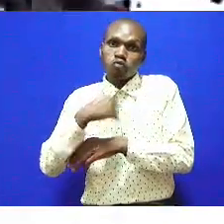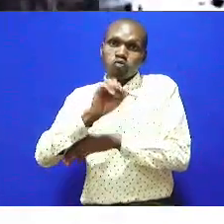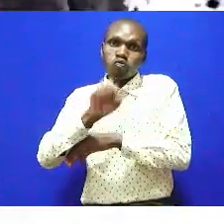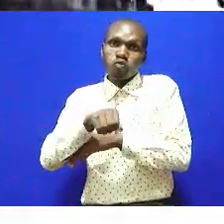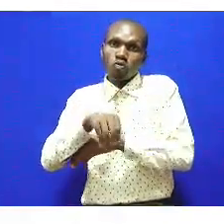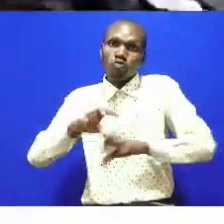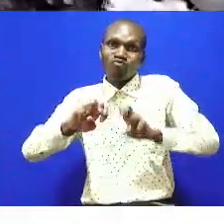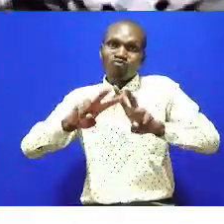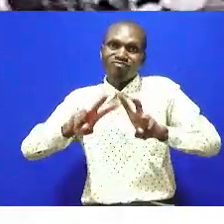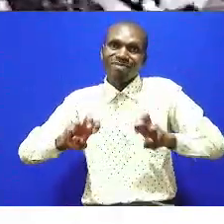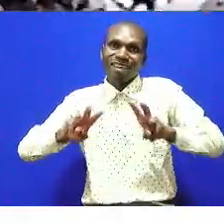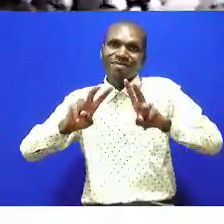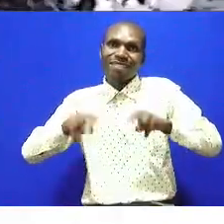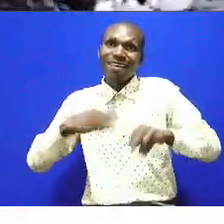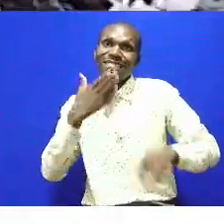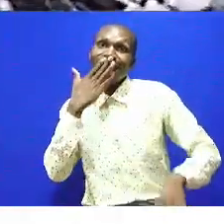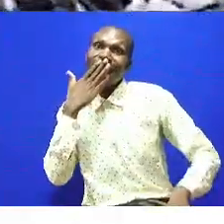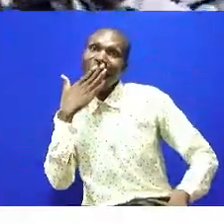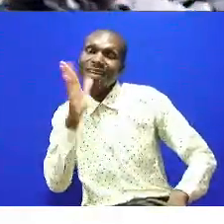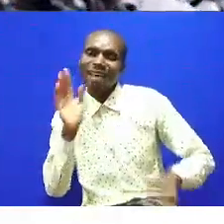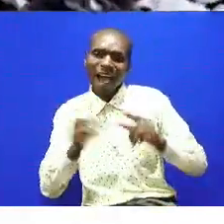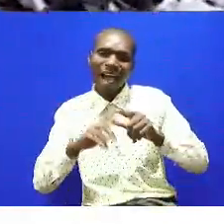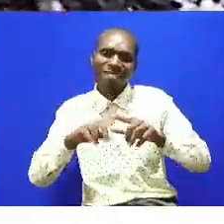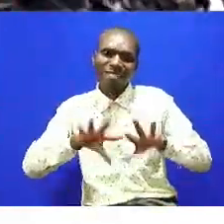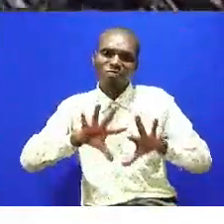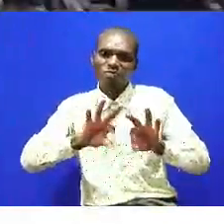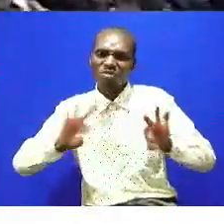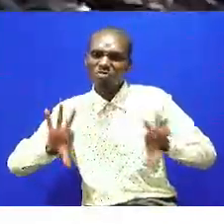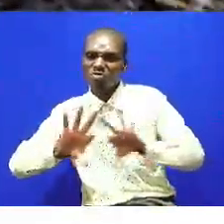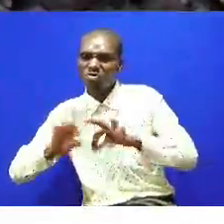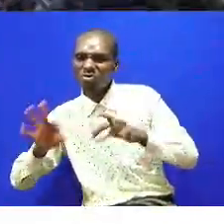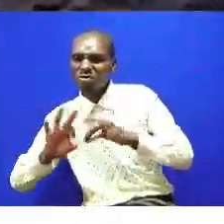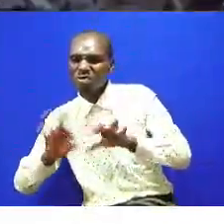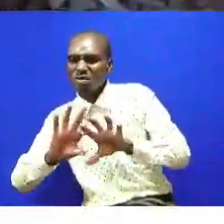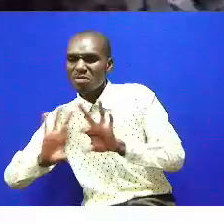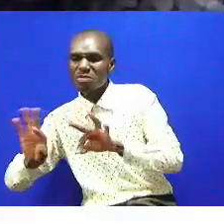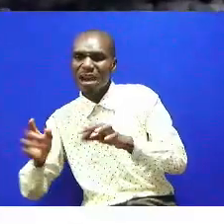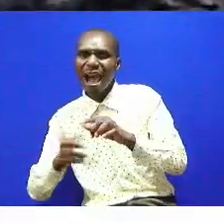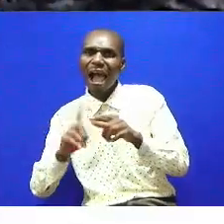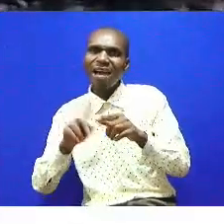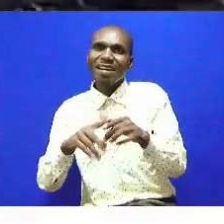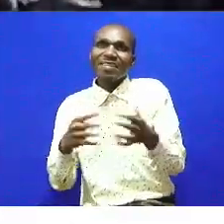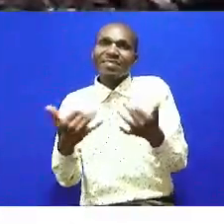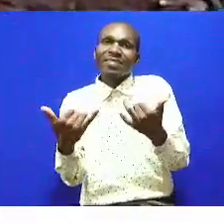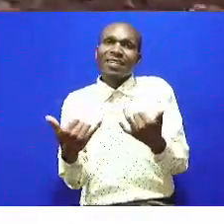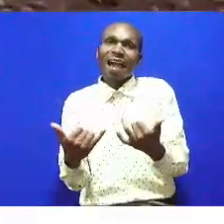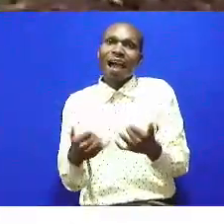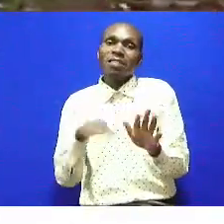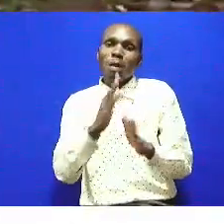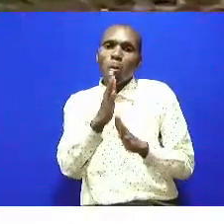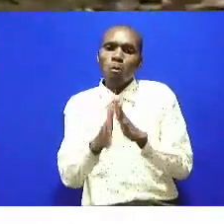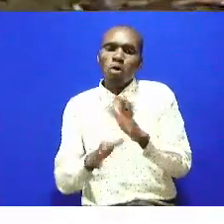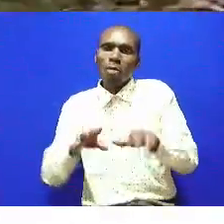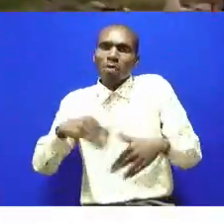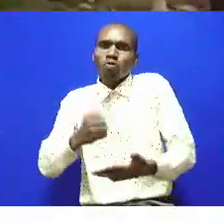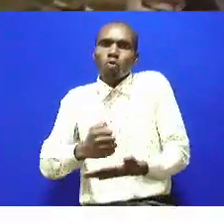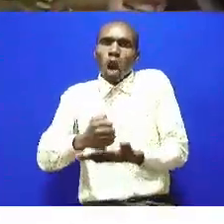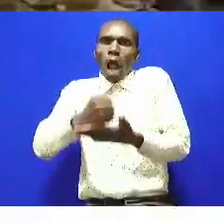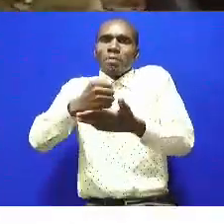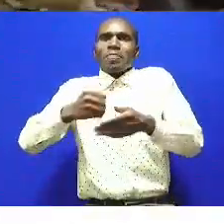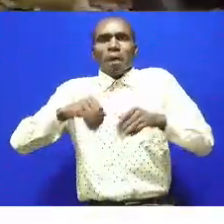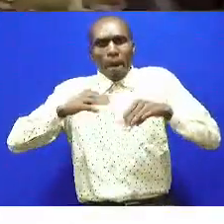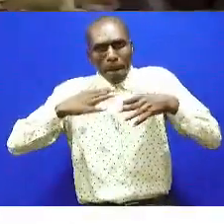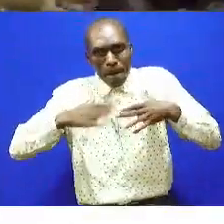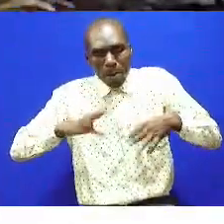lichibu liegeka egeke aso kurusia eubie yu asate vire nigo alinumurubuli wakonya abamenyibe